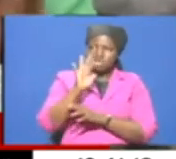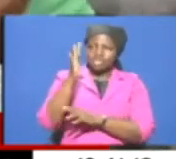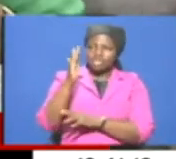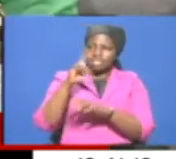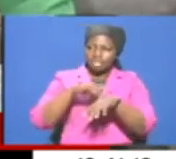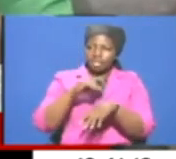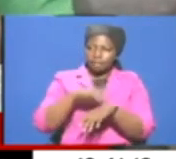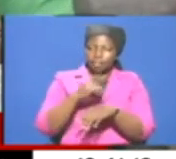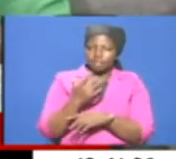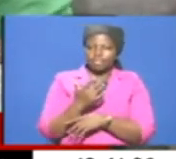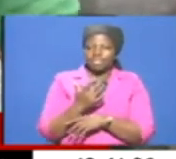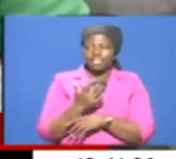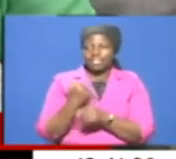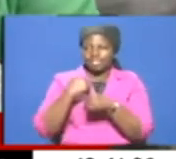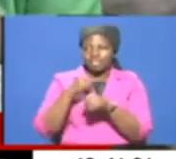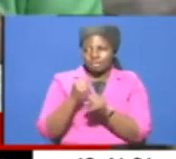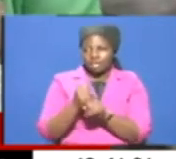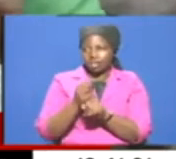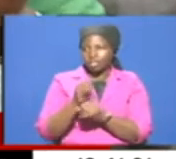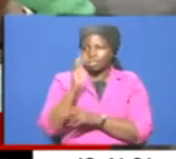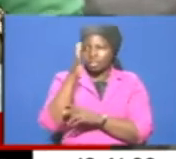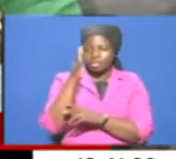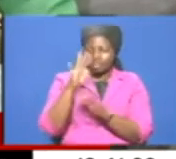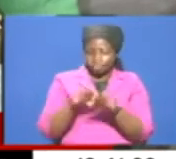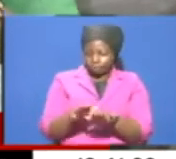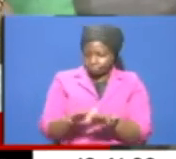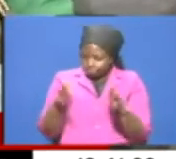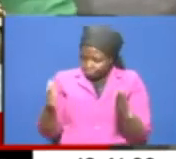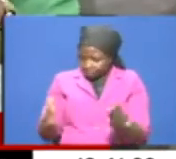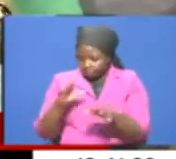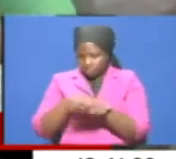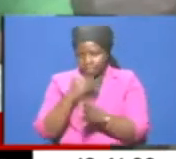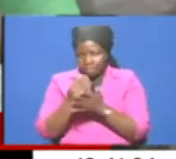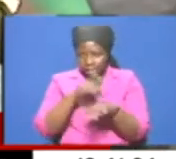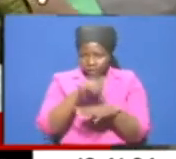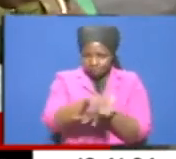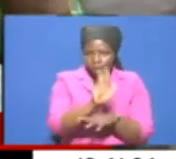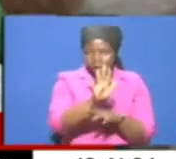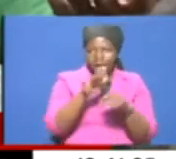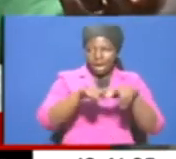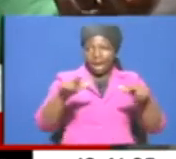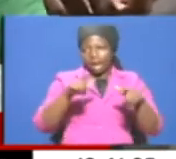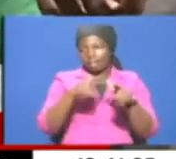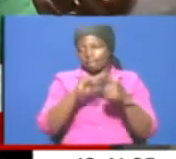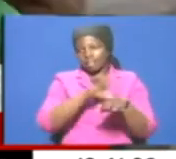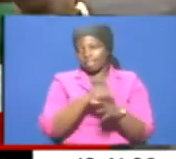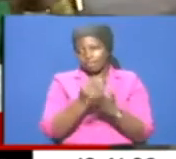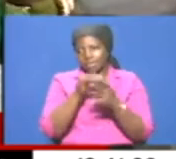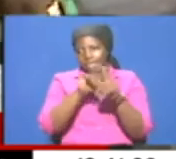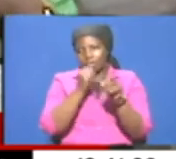matunda watapata pesa. Wakishapanda kwao watapata pesa. Halafu wanaungana, wanaenda even for the export